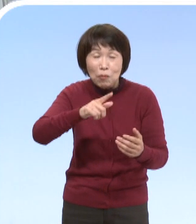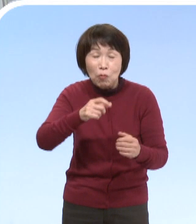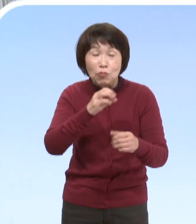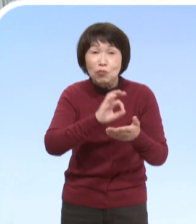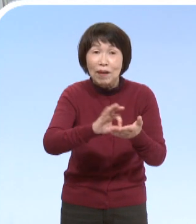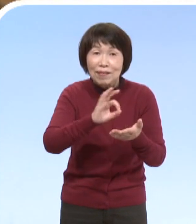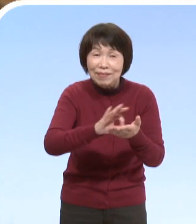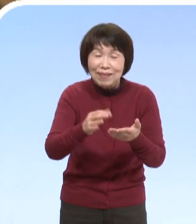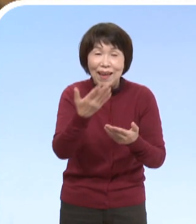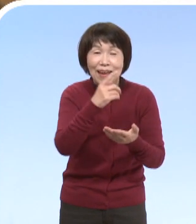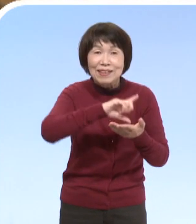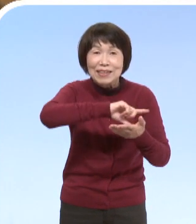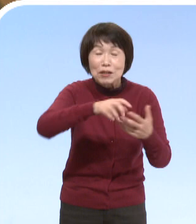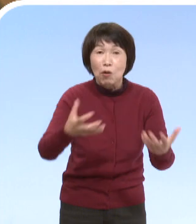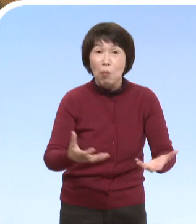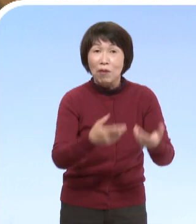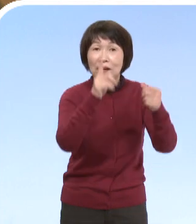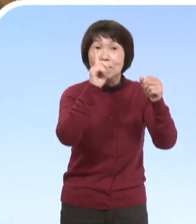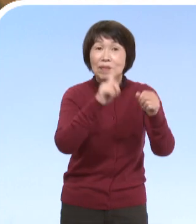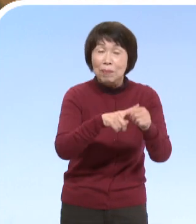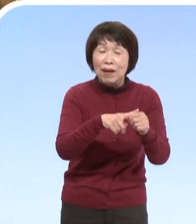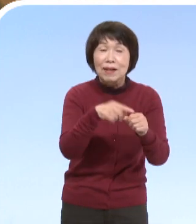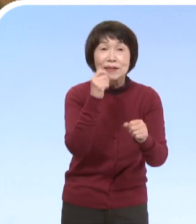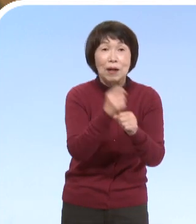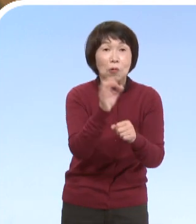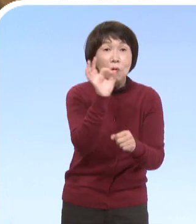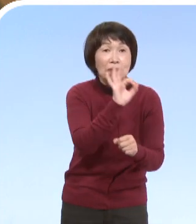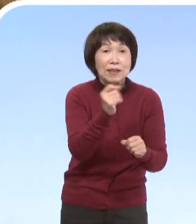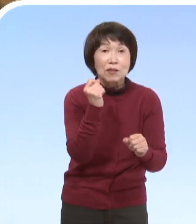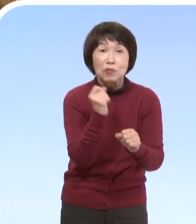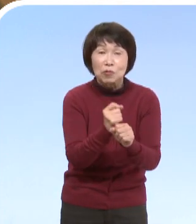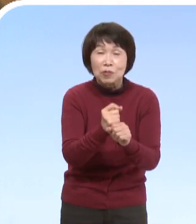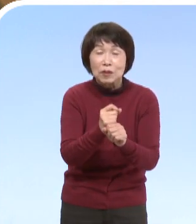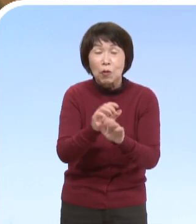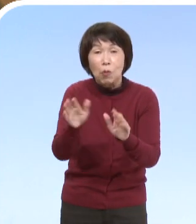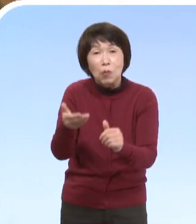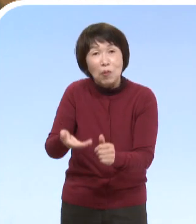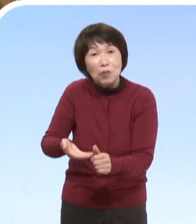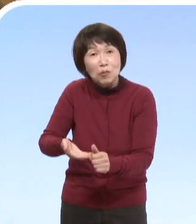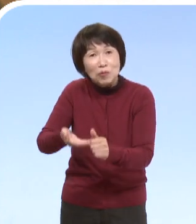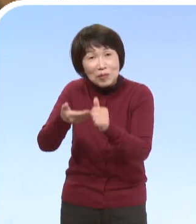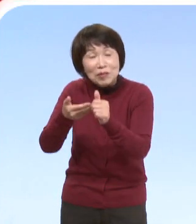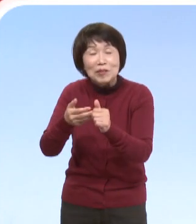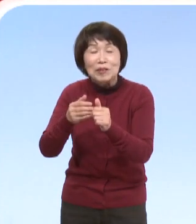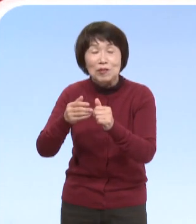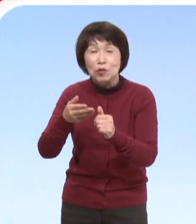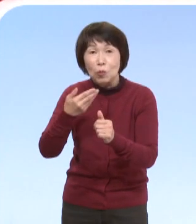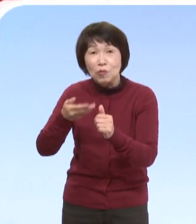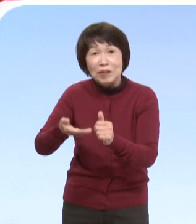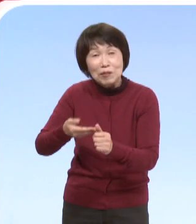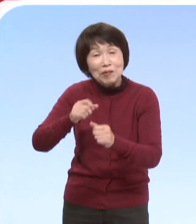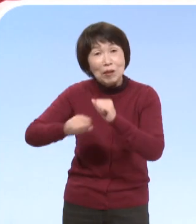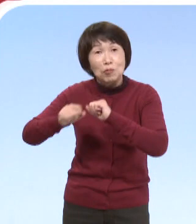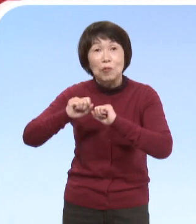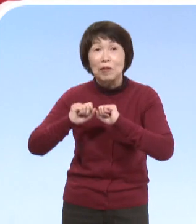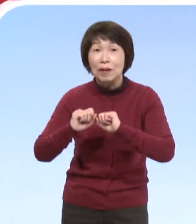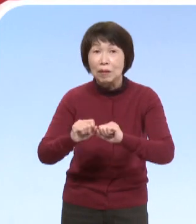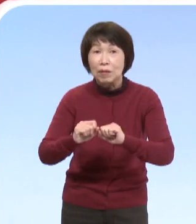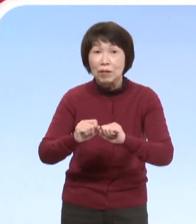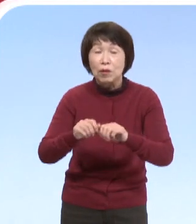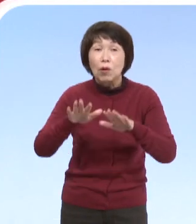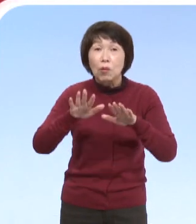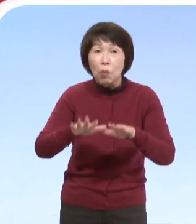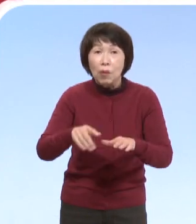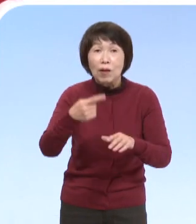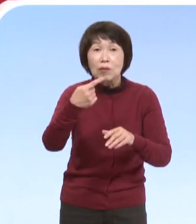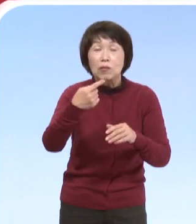いで、加工品作りや食育活動などを行っているんです。 今回は2つの食材